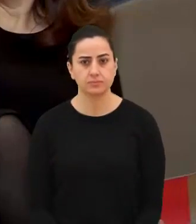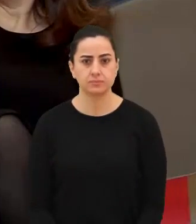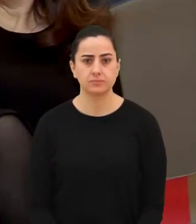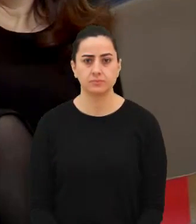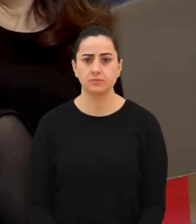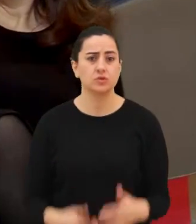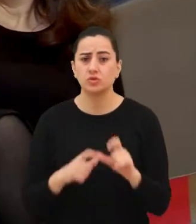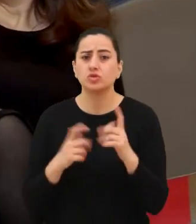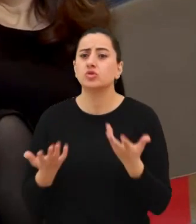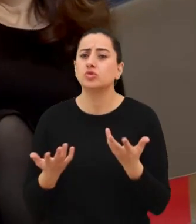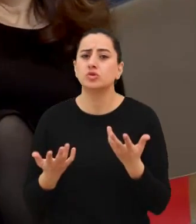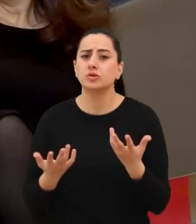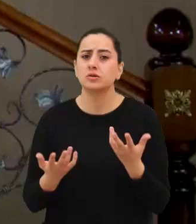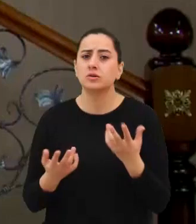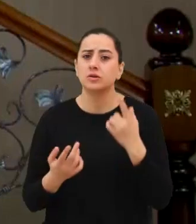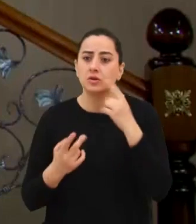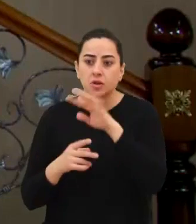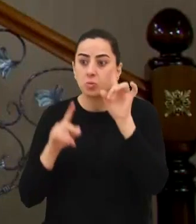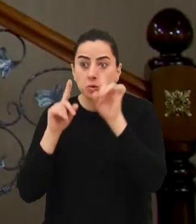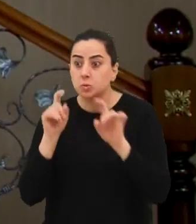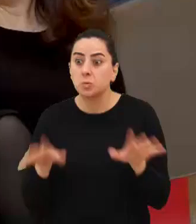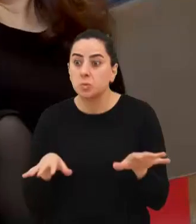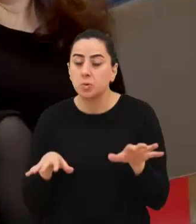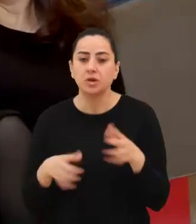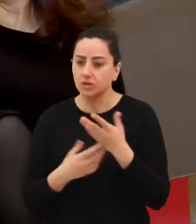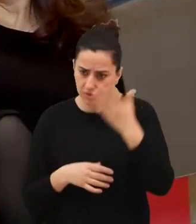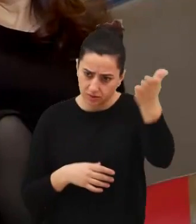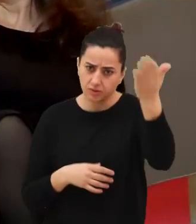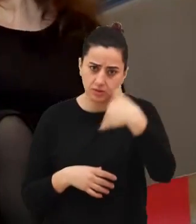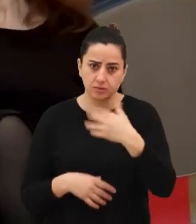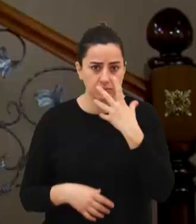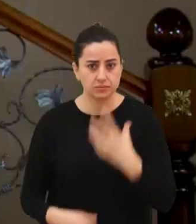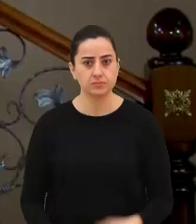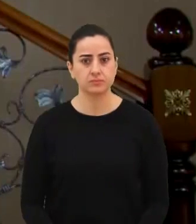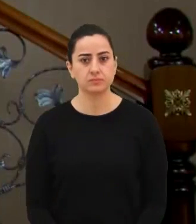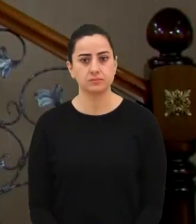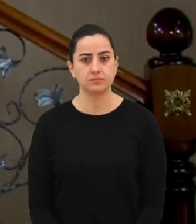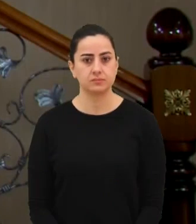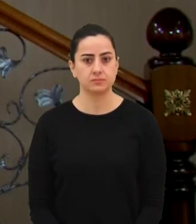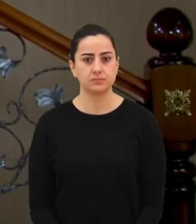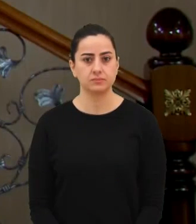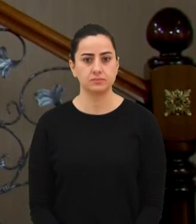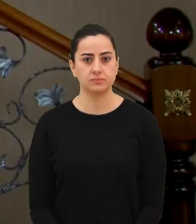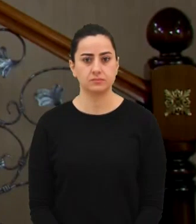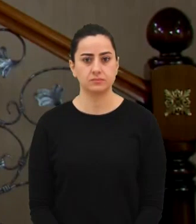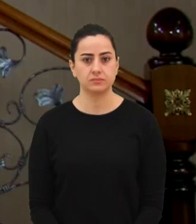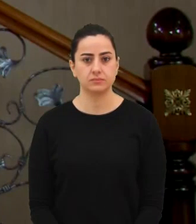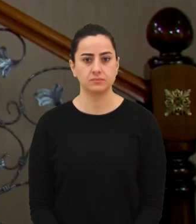Hey Şükrü, gözlerin soru işareti, suratın öyle şapşal bakacağına git de çağır. Şükrü Nurhan'a kaş göz etti.